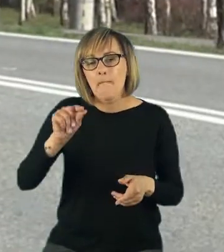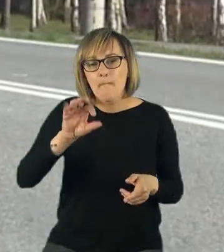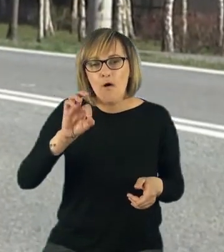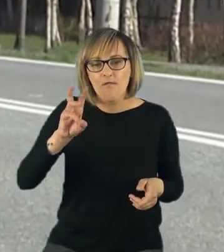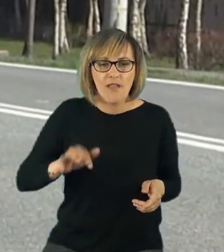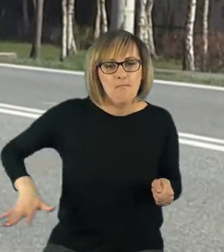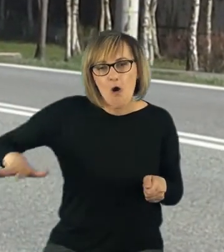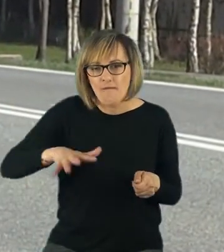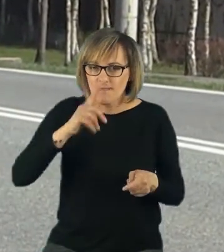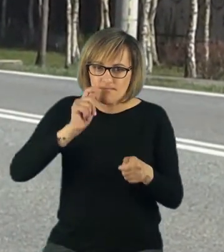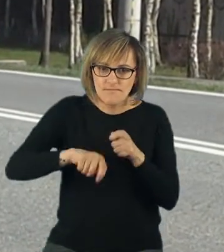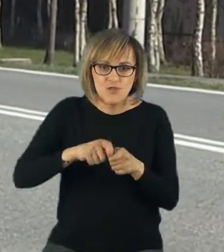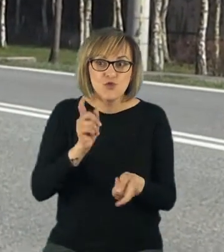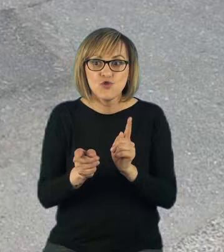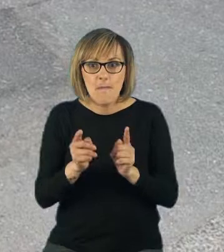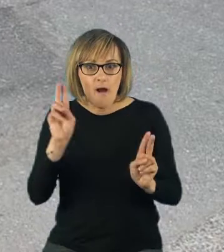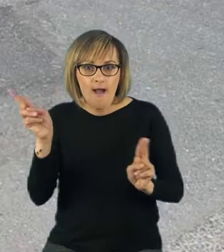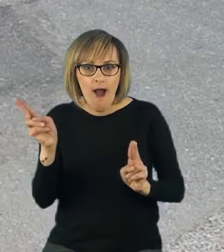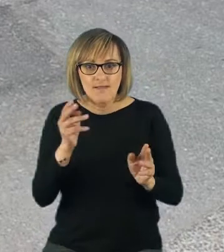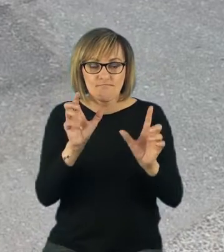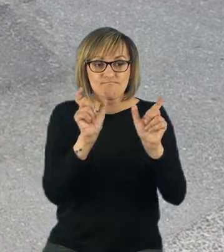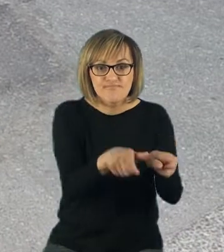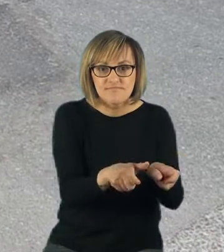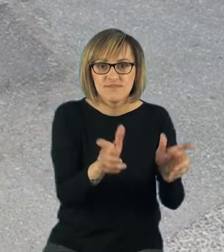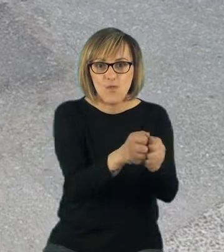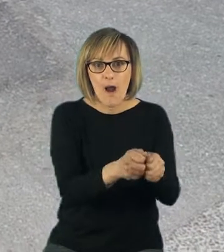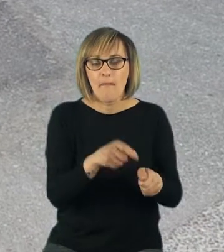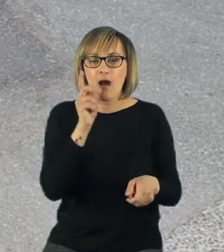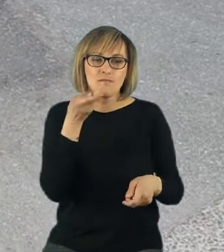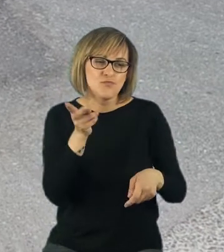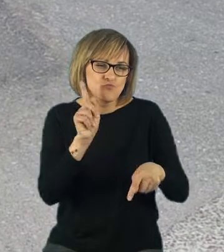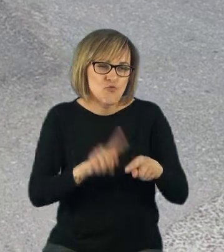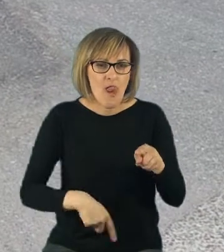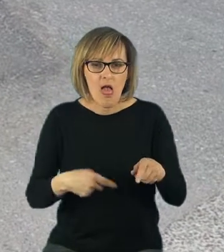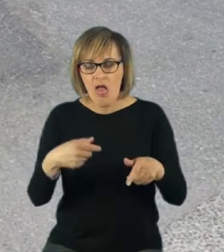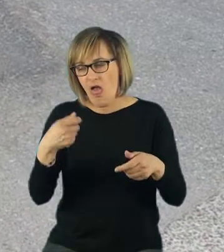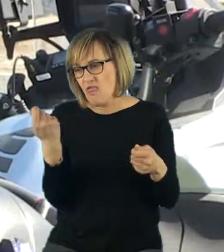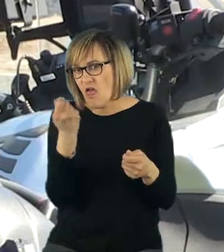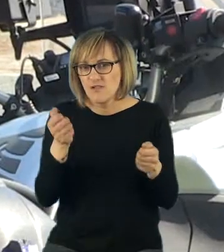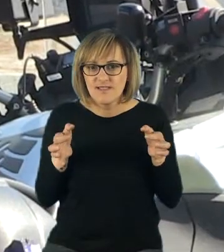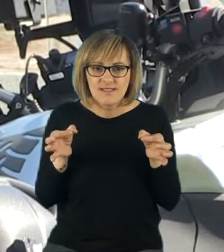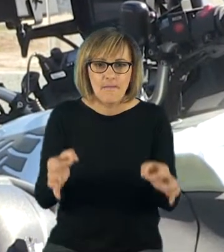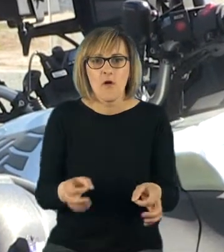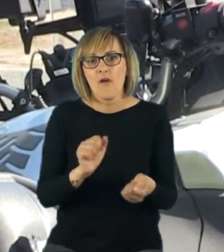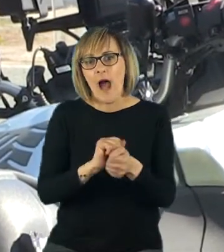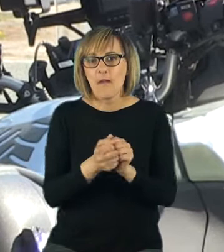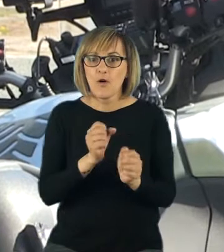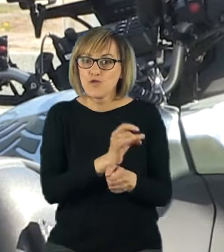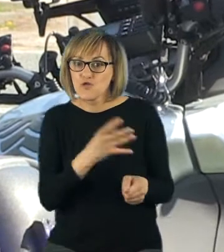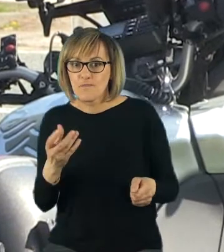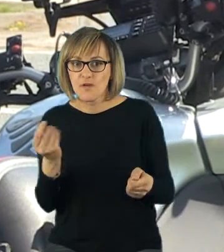służby pozwala na szybką reakcję na zdarzenia oraz ekspresowe dotarcie na miejsce,